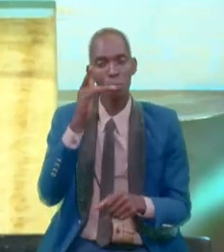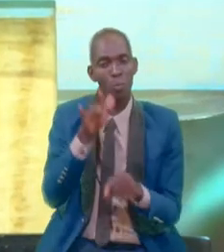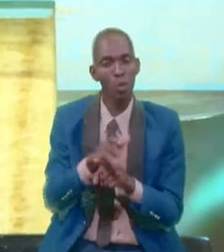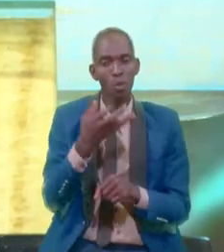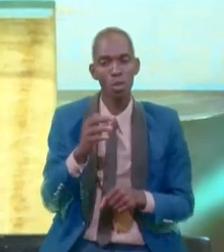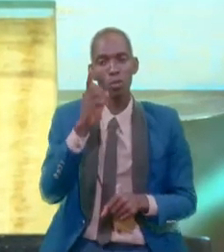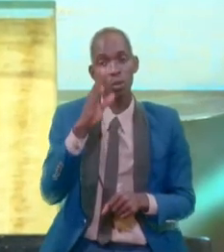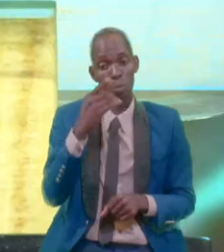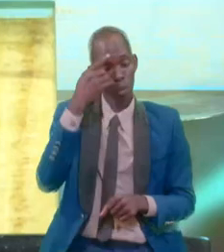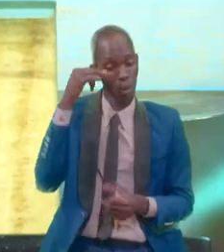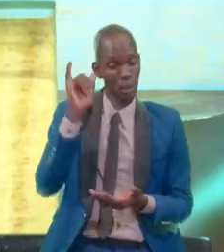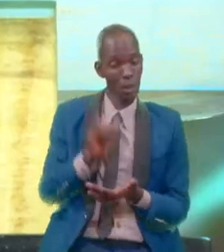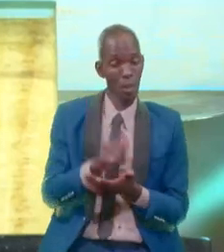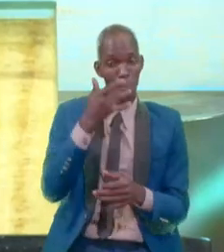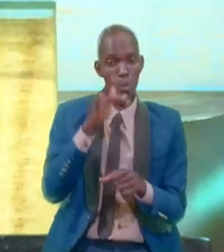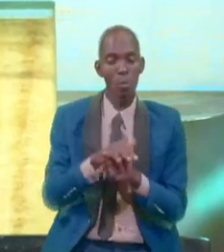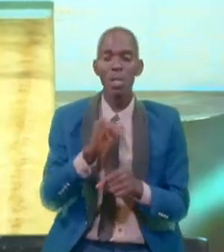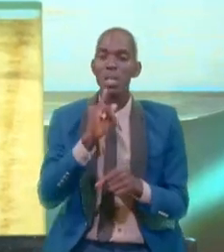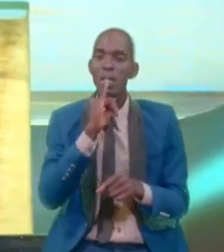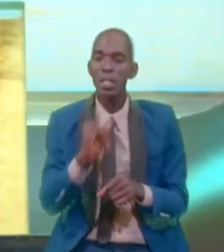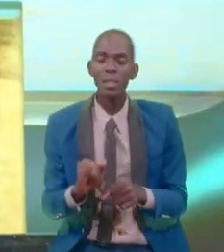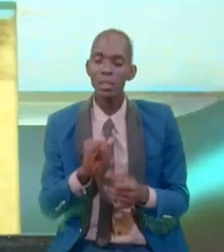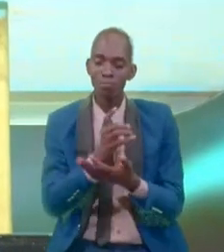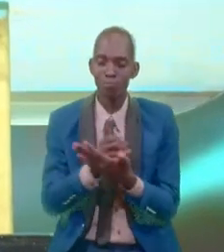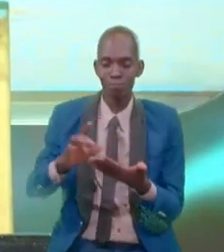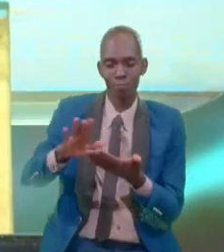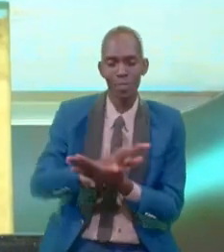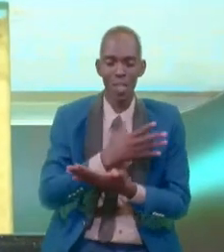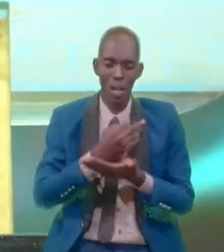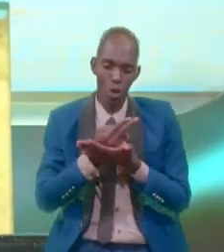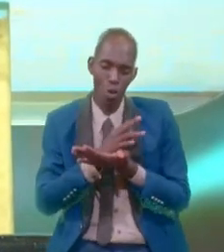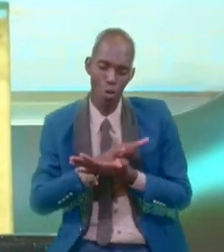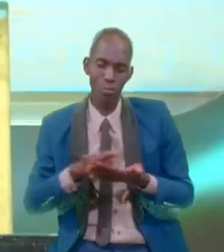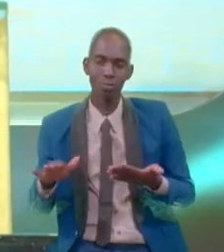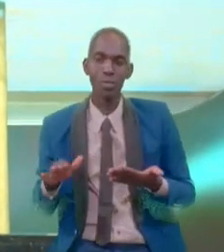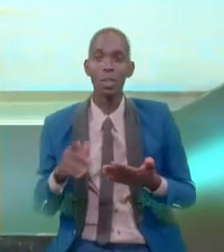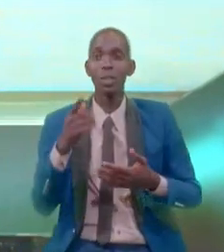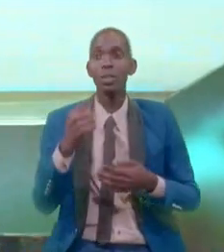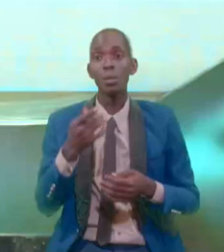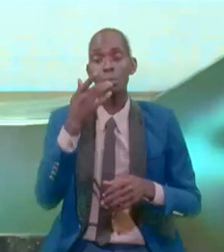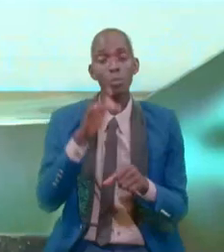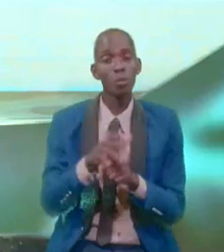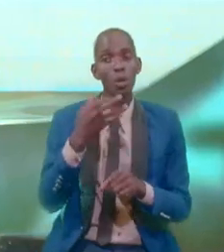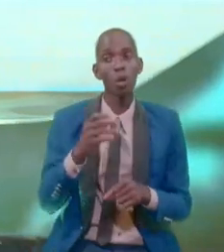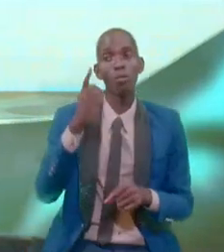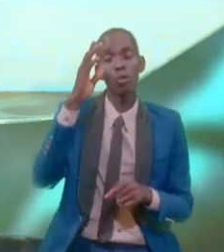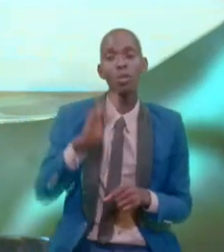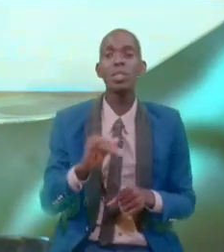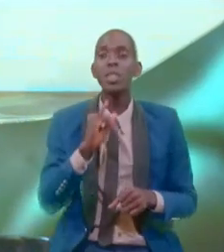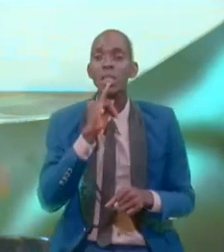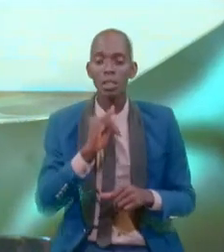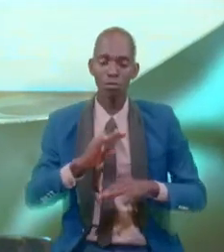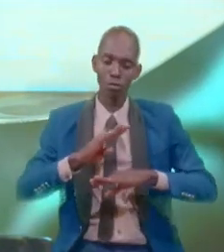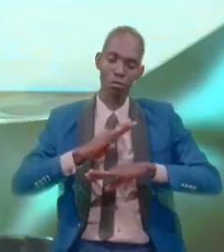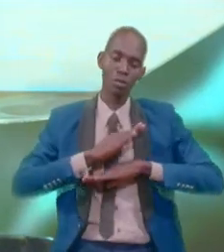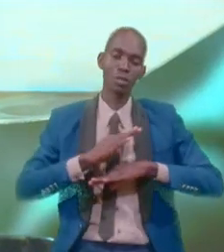Dieu est surnaturelle et sacrée. La promesse de Dieu est suffisante et satisfaisante. Cela vous